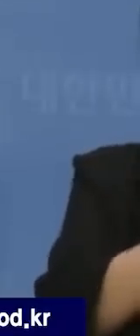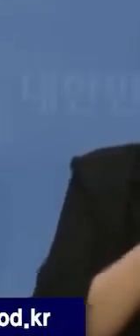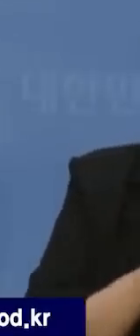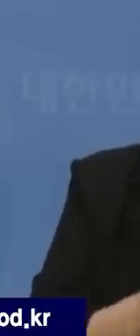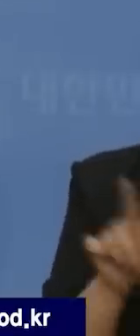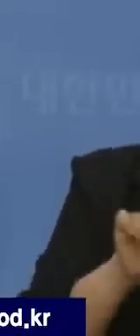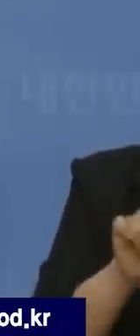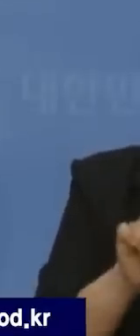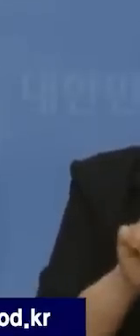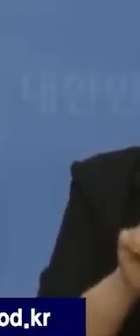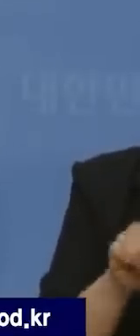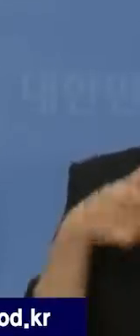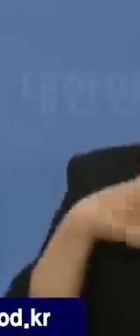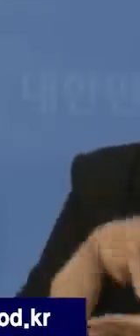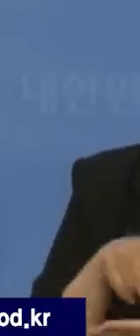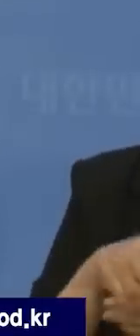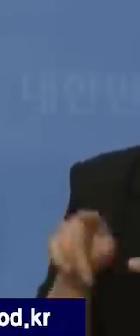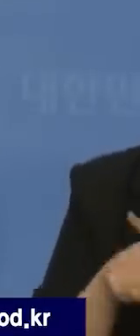어떻게 받아들여야 합니까?